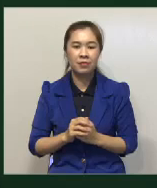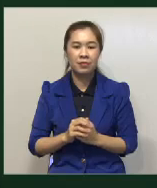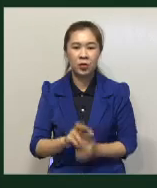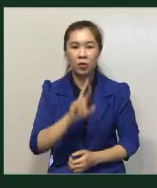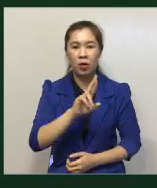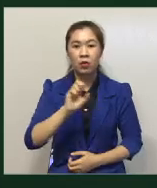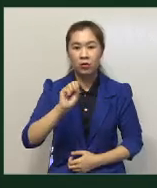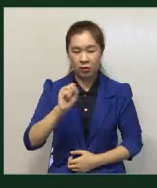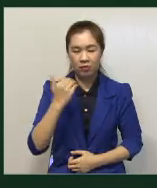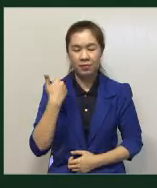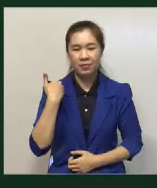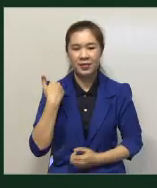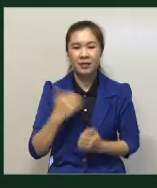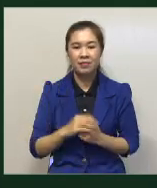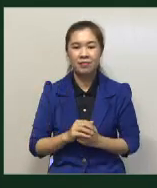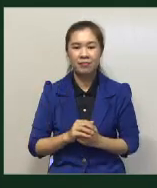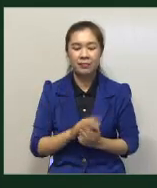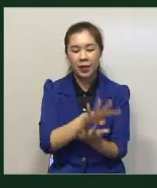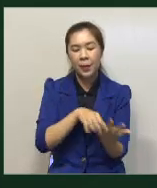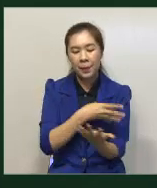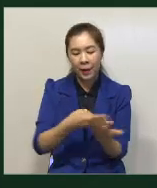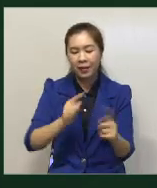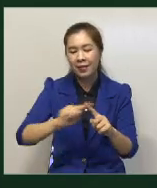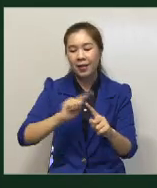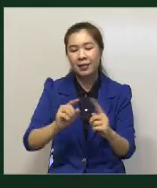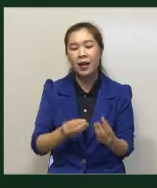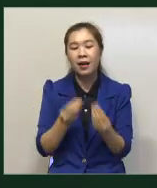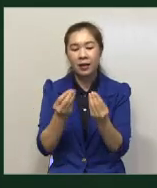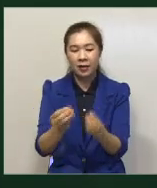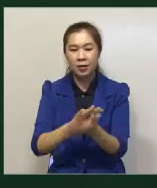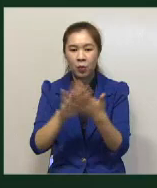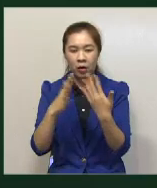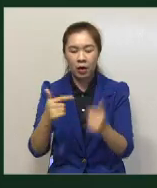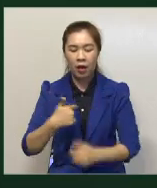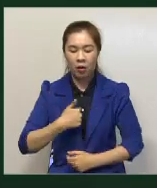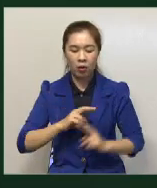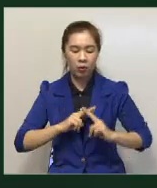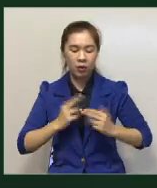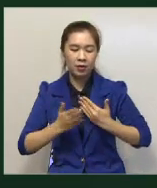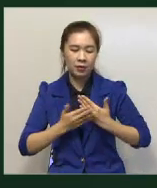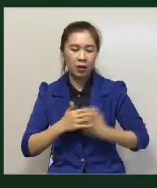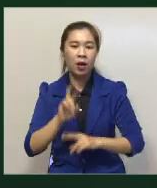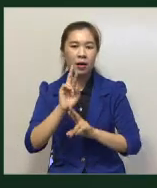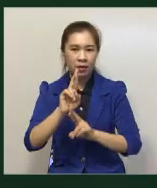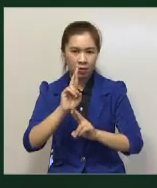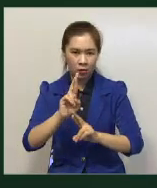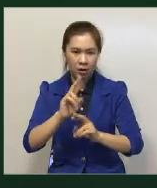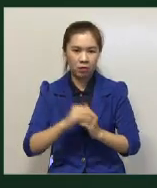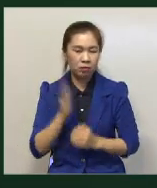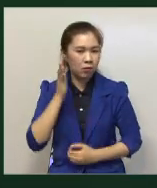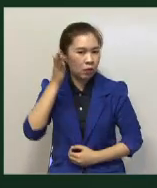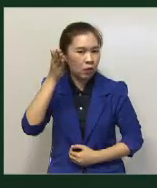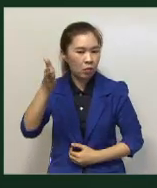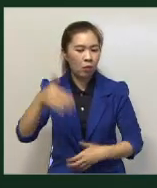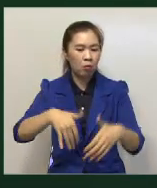ศนะครับก็ได้ให้แนวทางไว้แล้วนะครับว่าเราจะต้องใช้ความระมัดระวังนะครับจากนี้ไปเพราะเนื่องจากจะถูกจับต